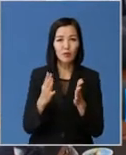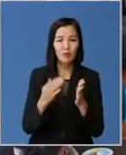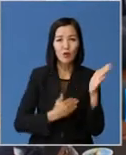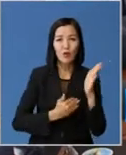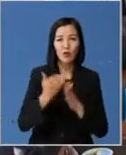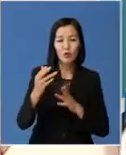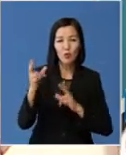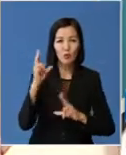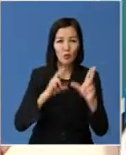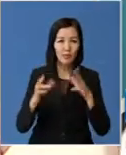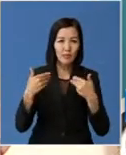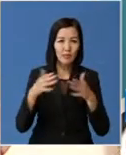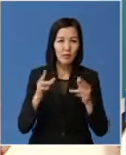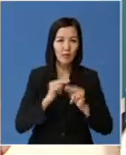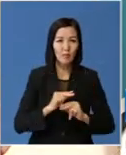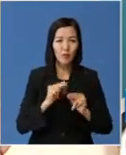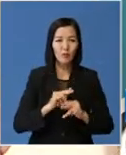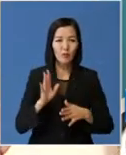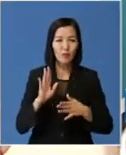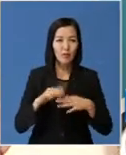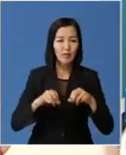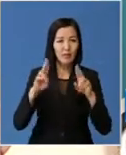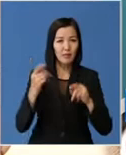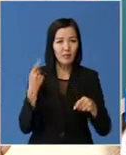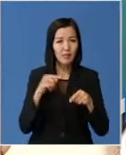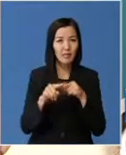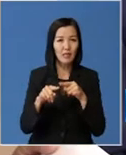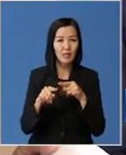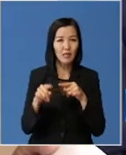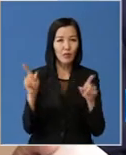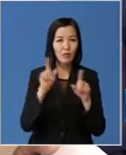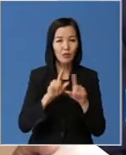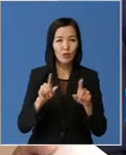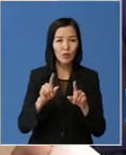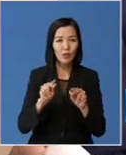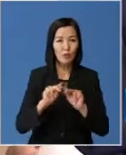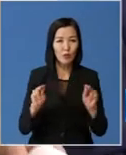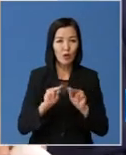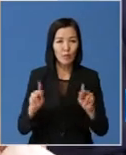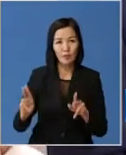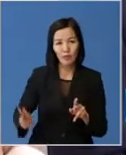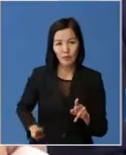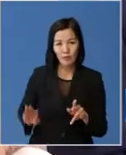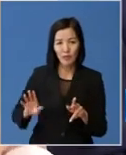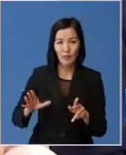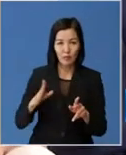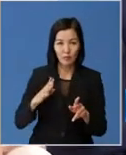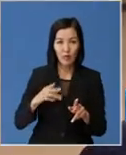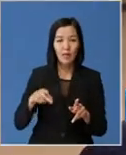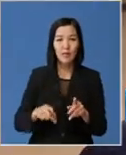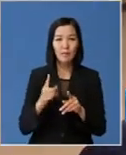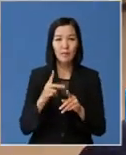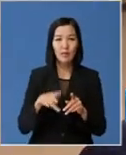бар. Еңбек жолын кәсіптік техникалық училище мұғалімі, кейін директор болып бастаған. 2001-2004 жылдарда Алагөл Агро